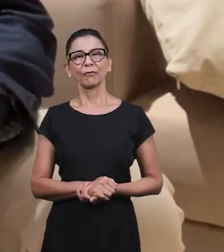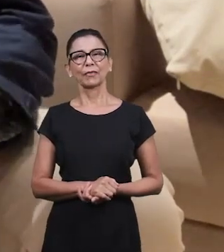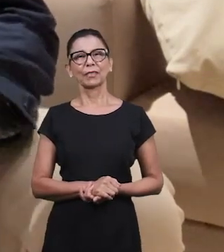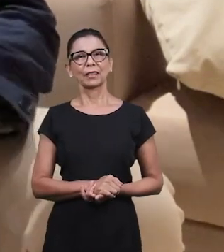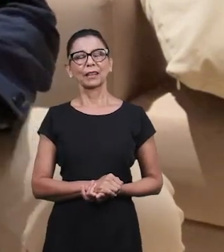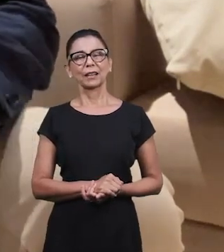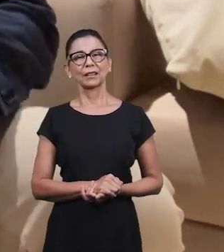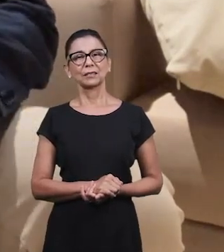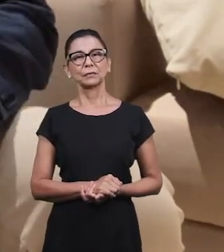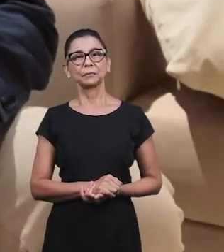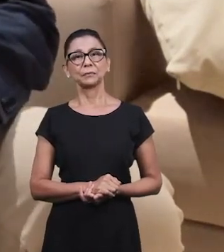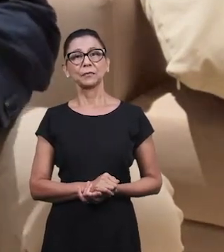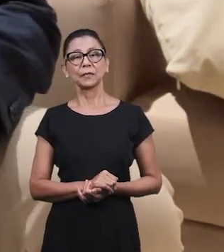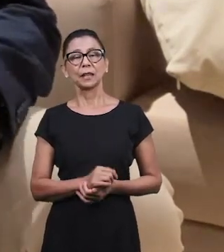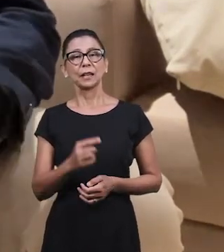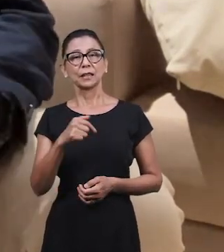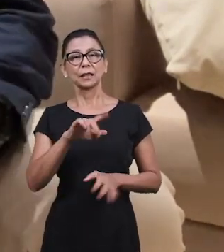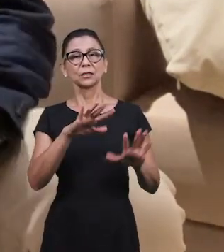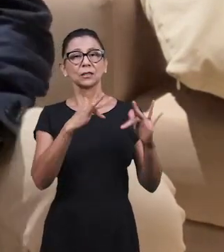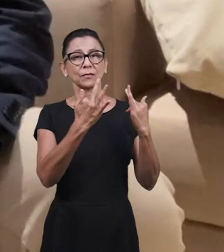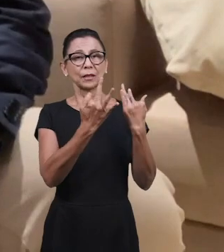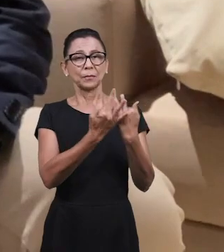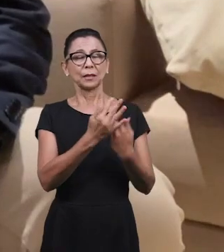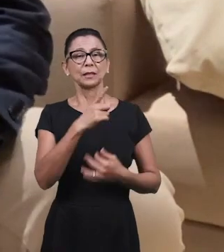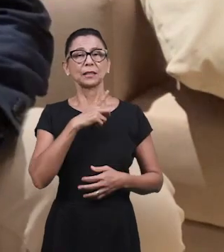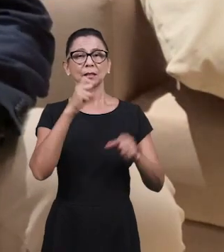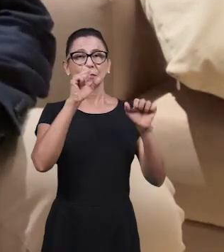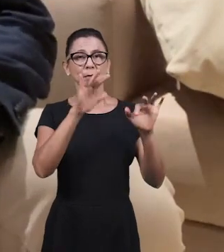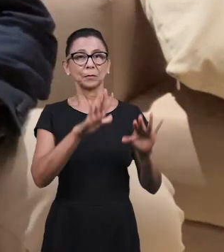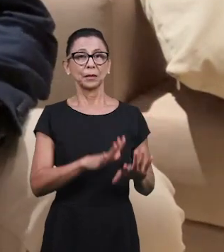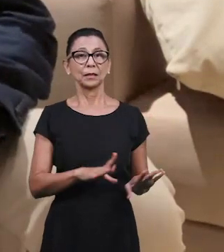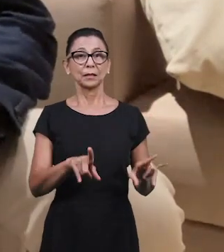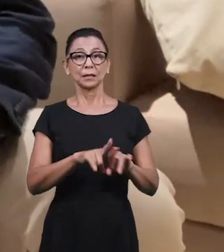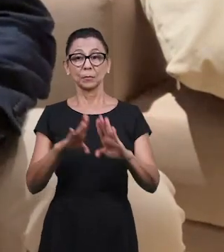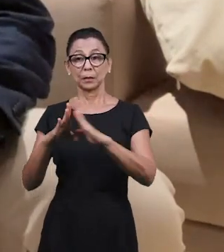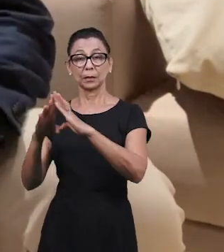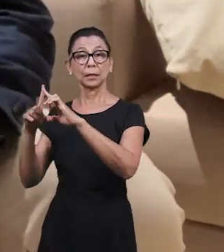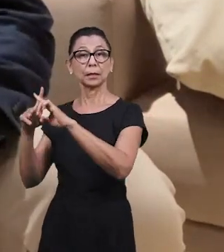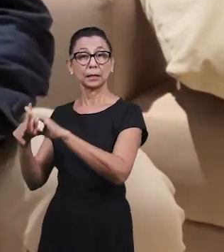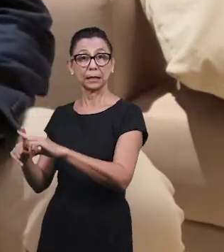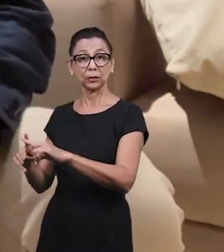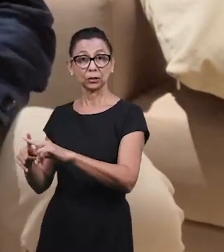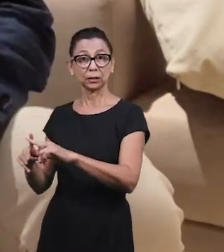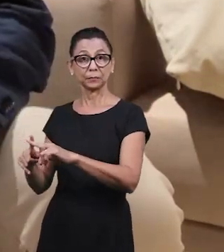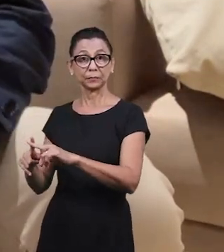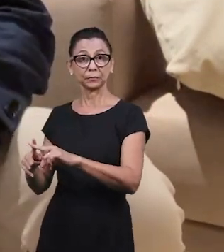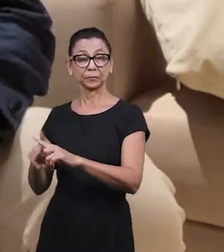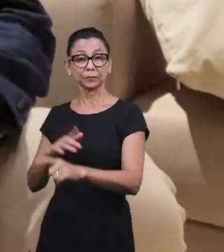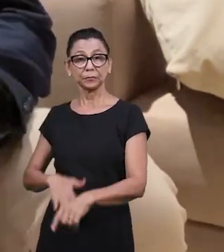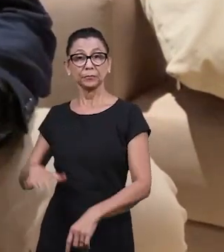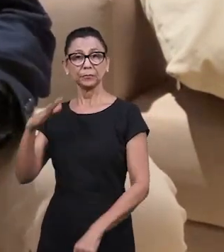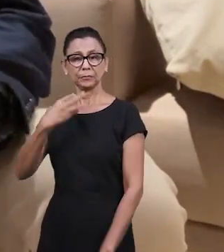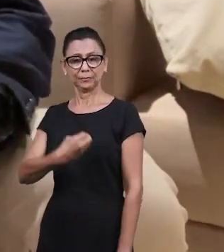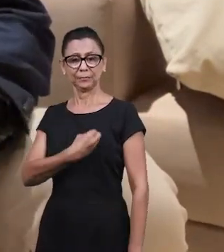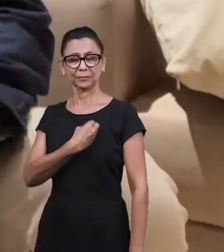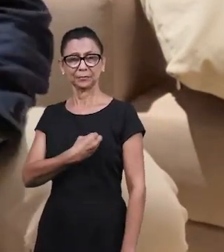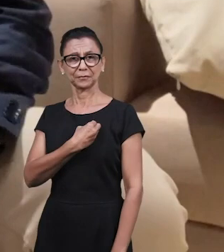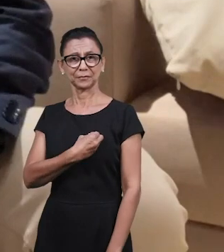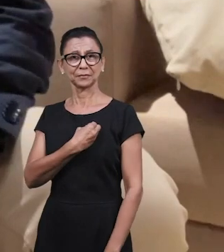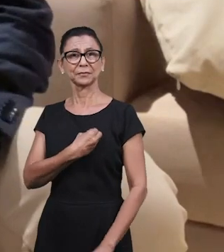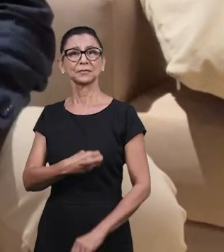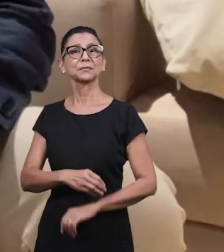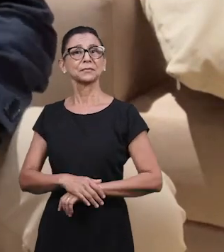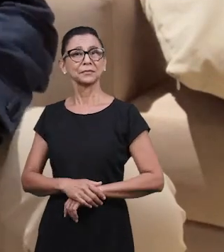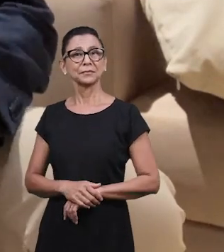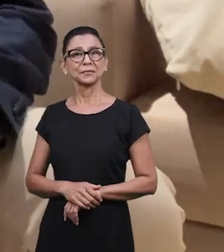seulement au foyer, mais aussi à l'église. Les enfants sont plus intéressés, plus participatifs, et le résultat est visible